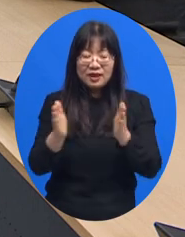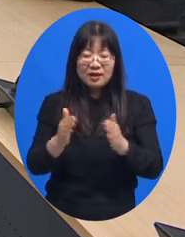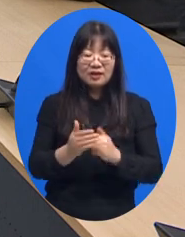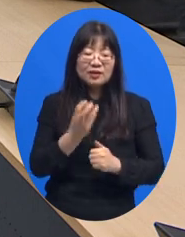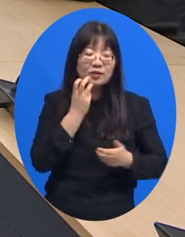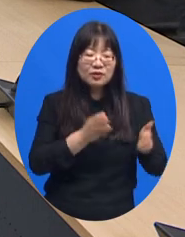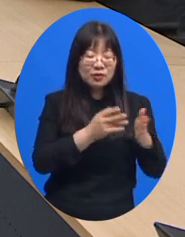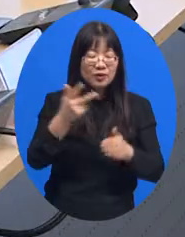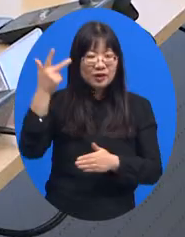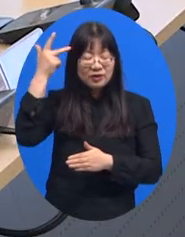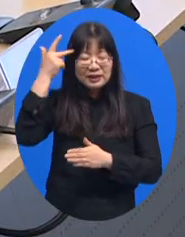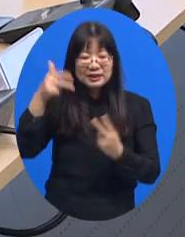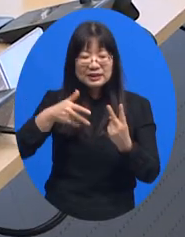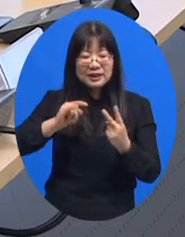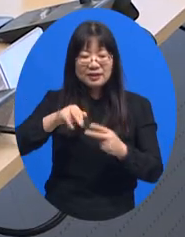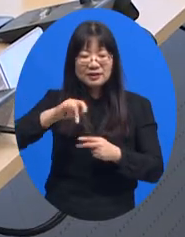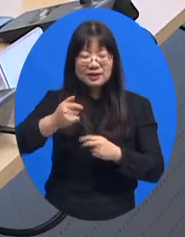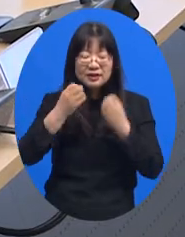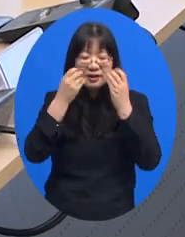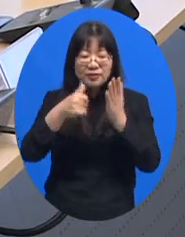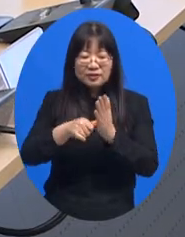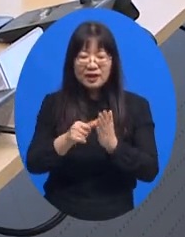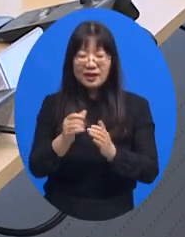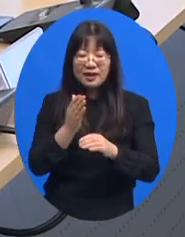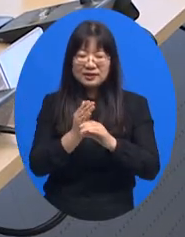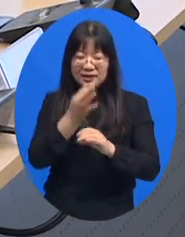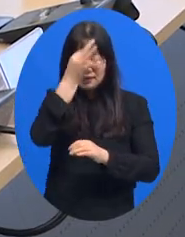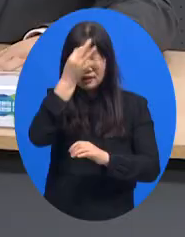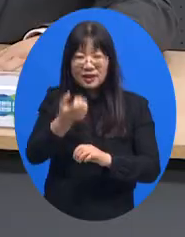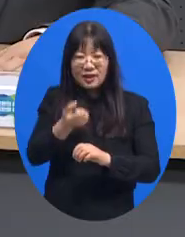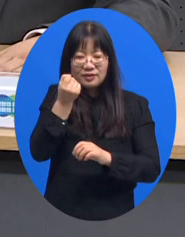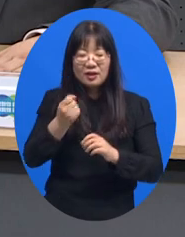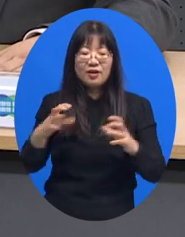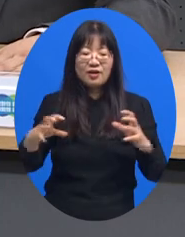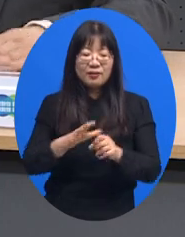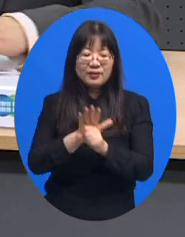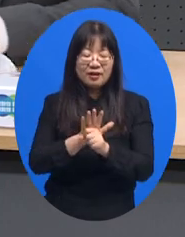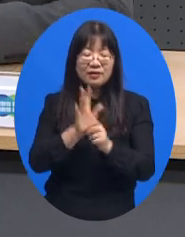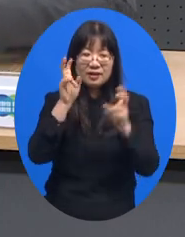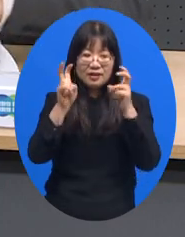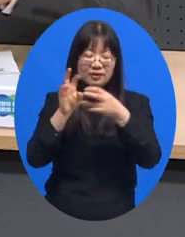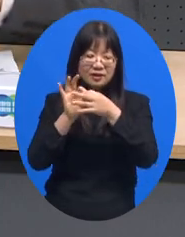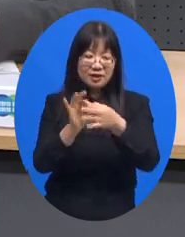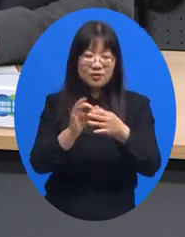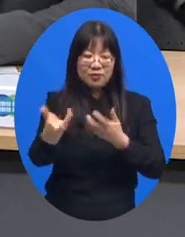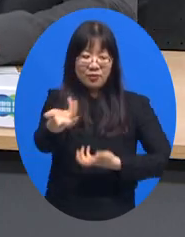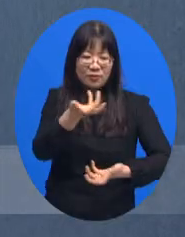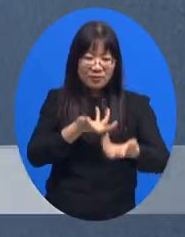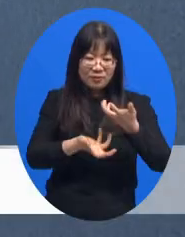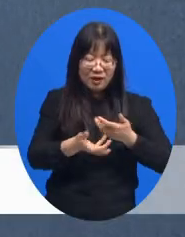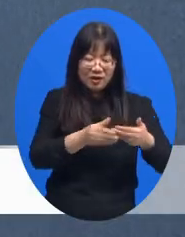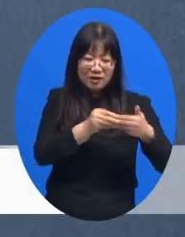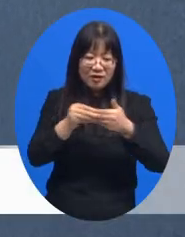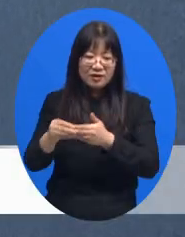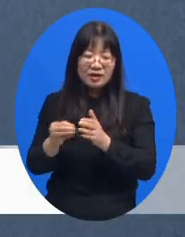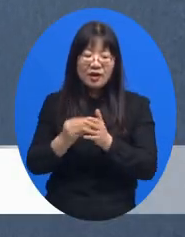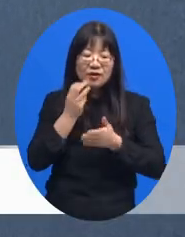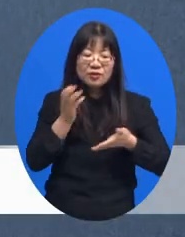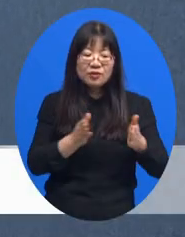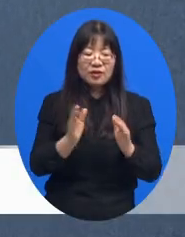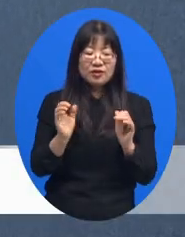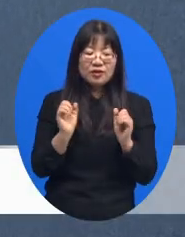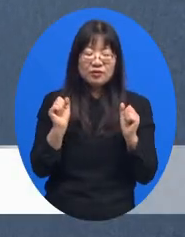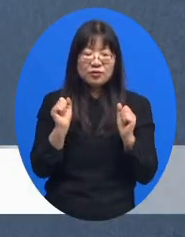시작으로 경기도와 여주시는 2차 전지 신소재 분야의 핵심 기술을 보유한 협력 기업을 지속적으로 유치해 경기